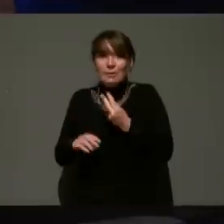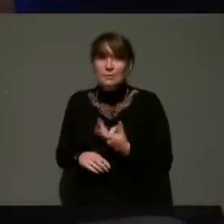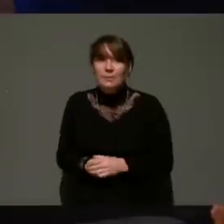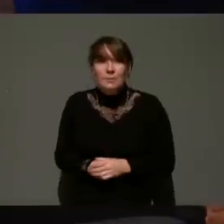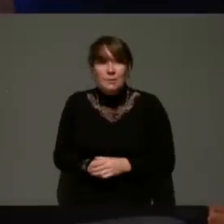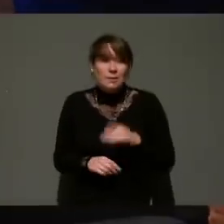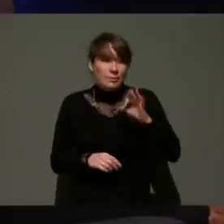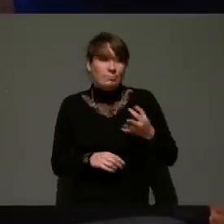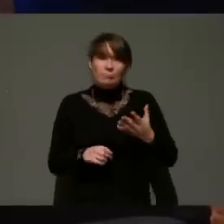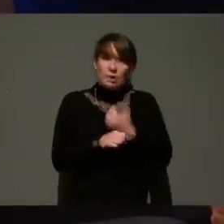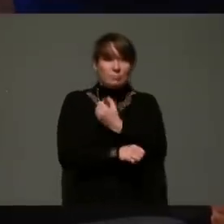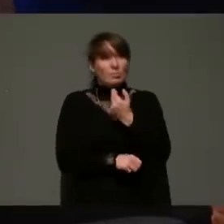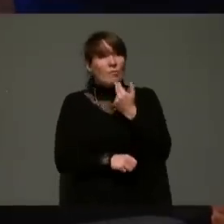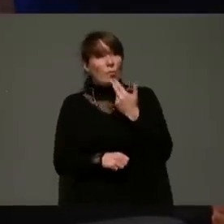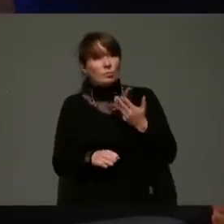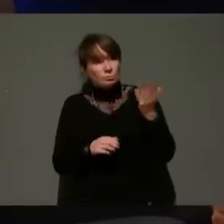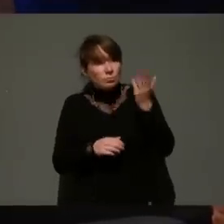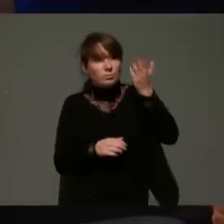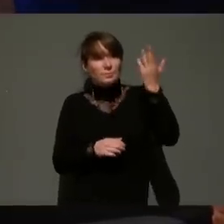performance, donc finalement